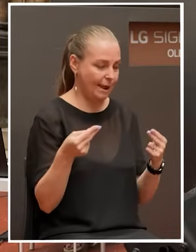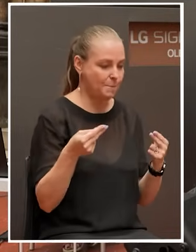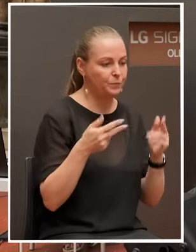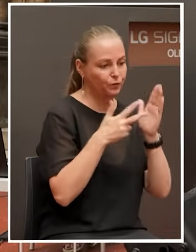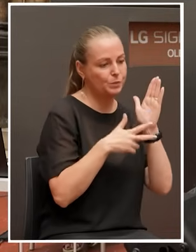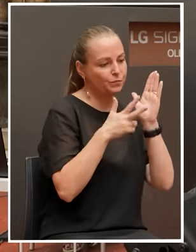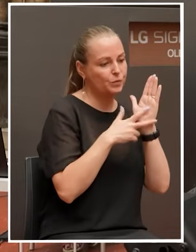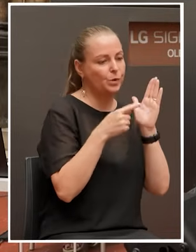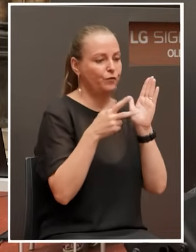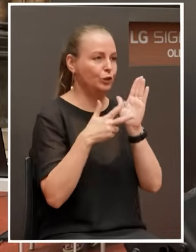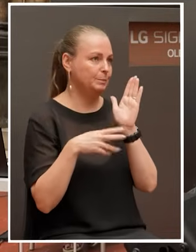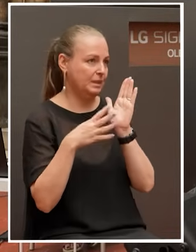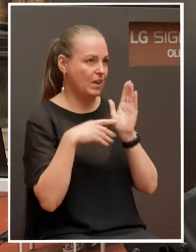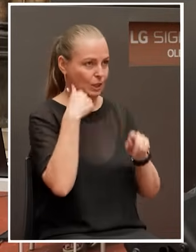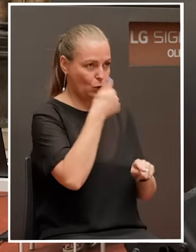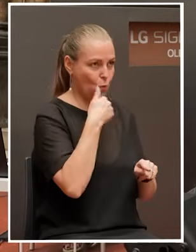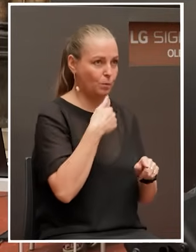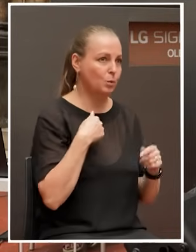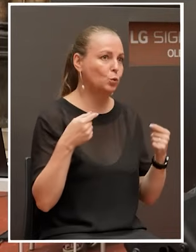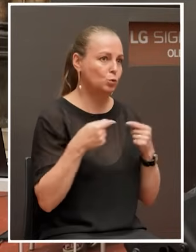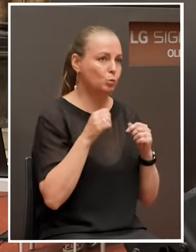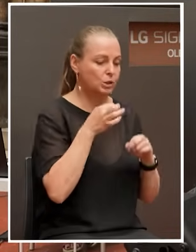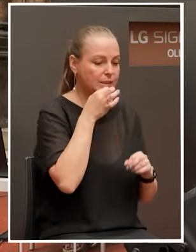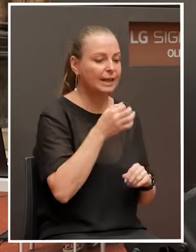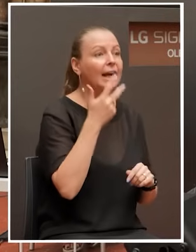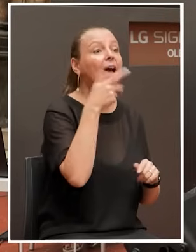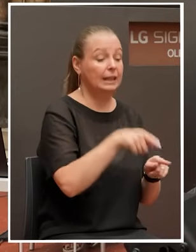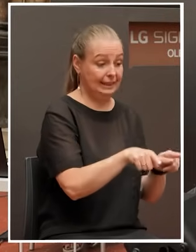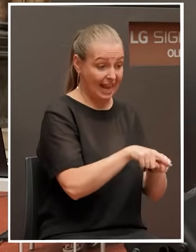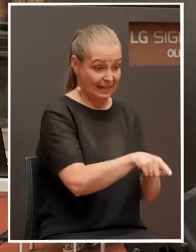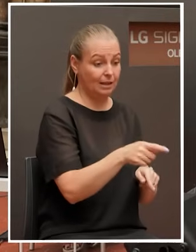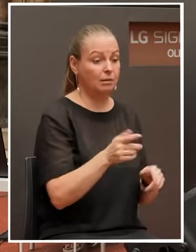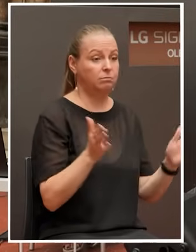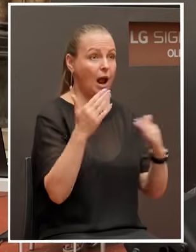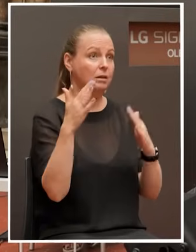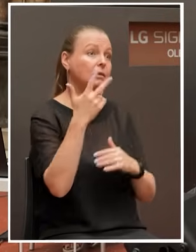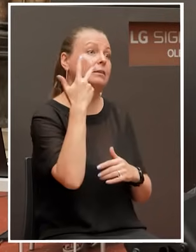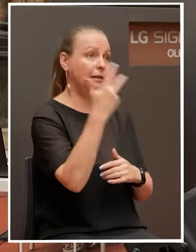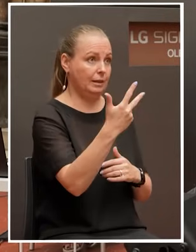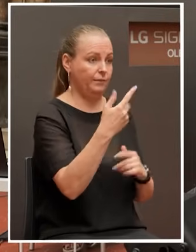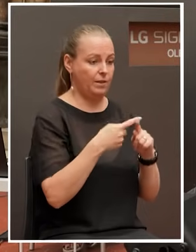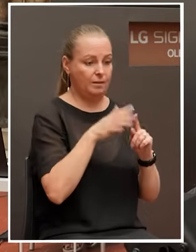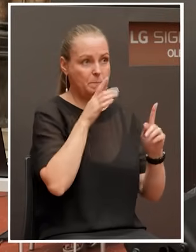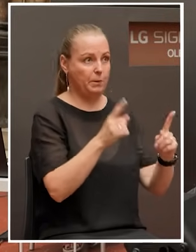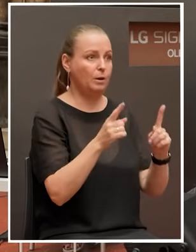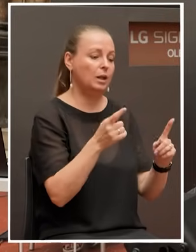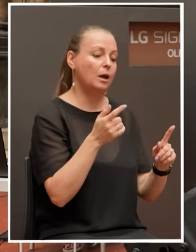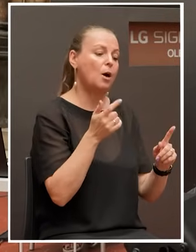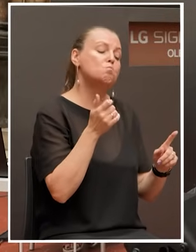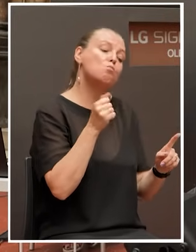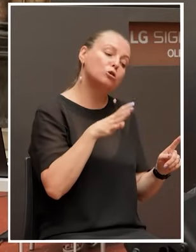88-89 годы, мы можем датировать с уверенностью 3 таких картины, может быть, 4